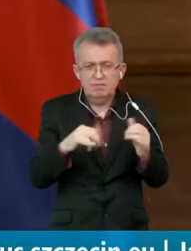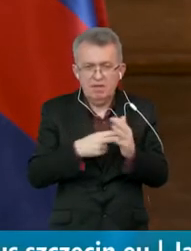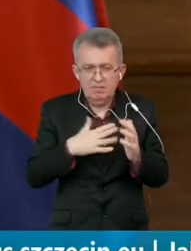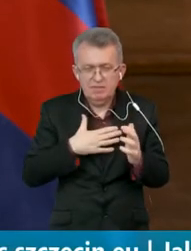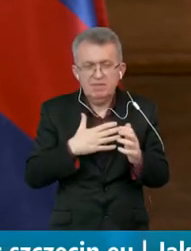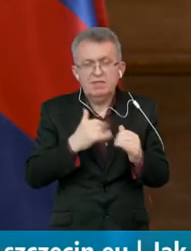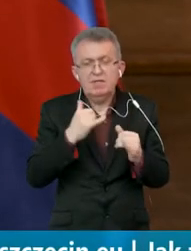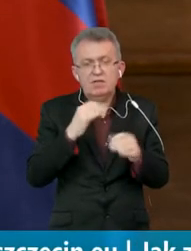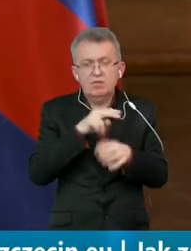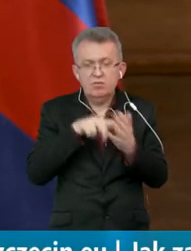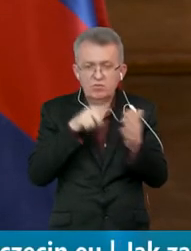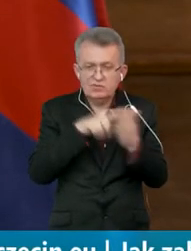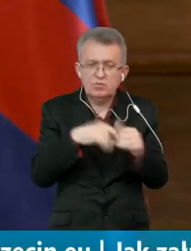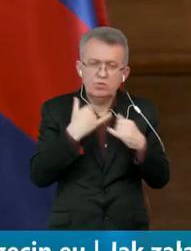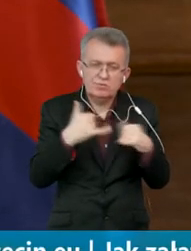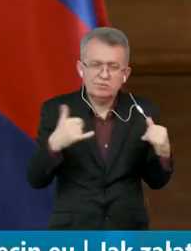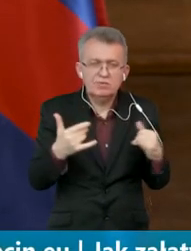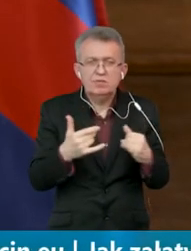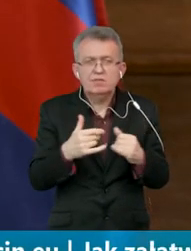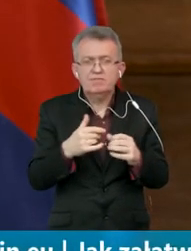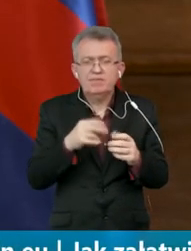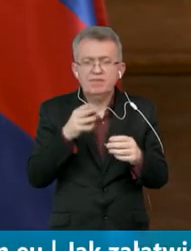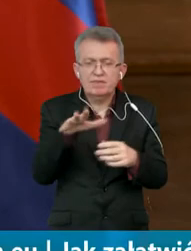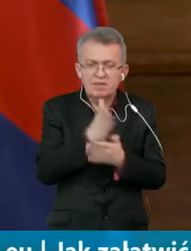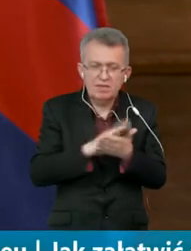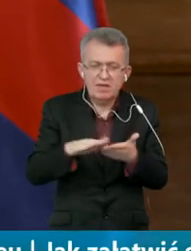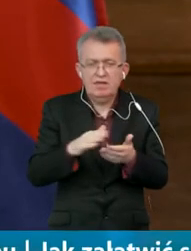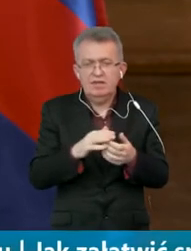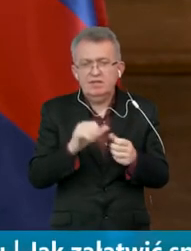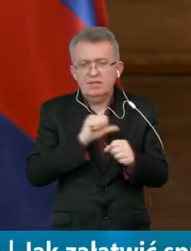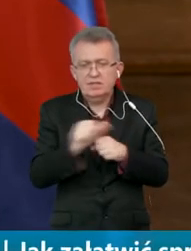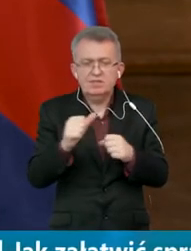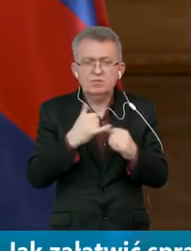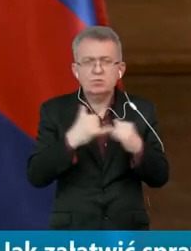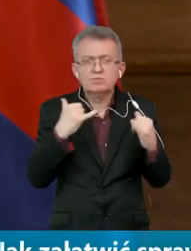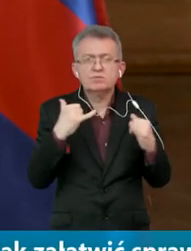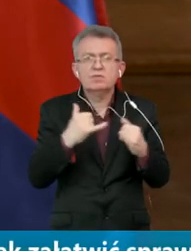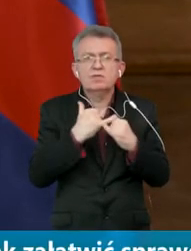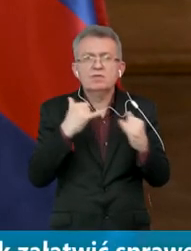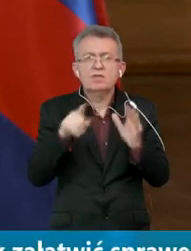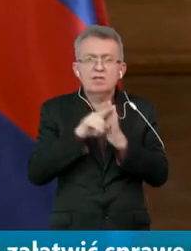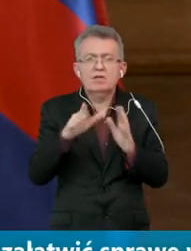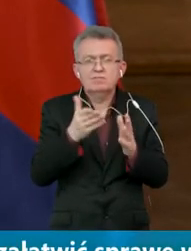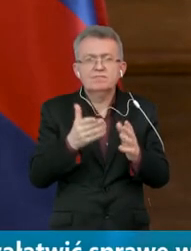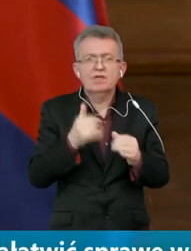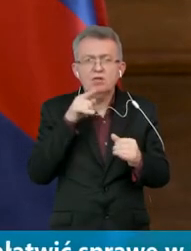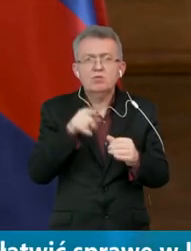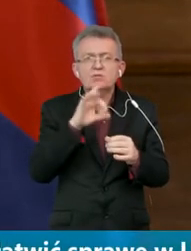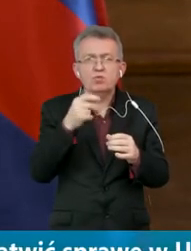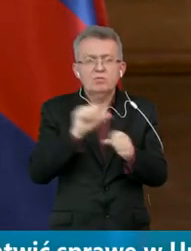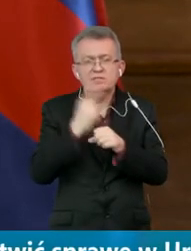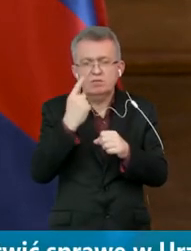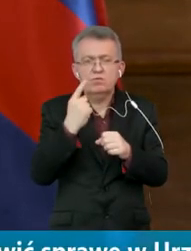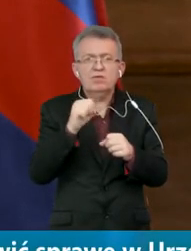one wtedy dotyczą różnego rodzaju terenów i są robione dla różnych obszarów. Natomiast studium jest jedno dla